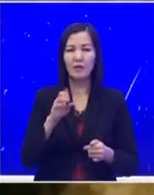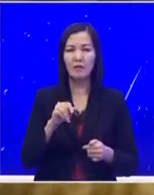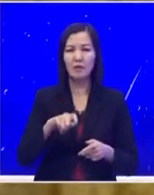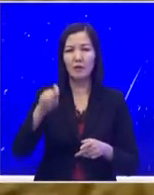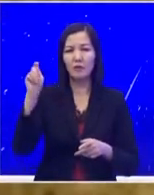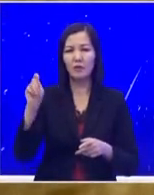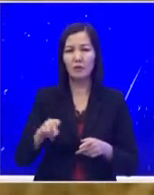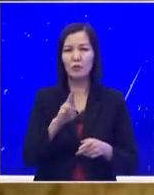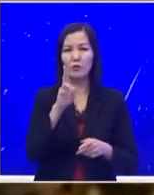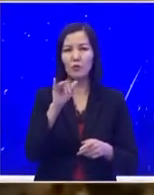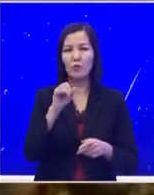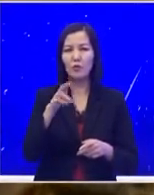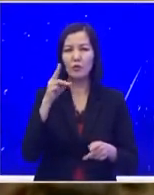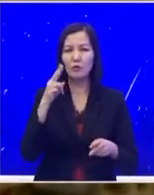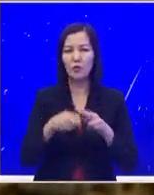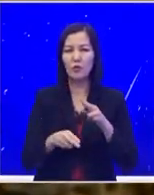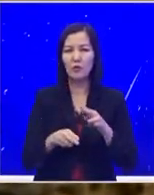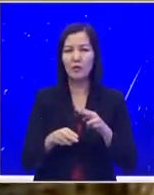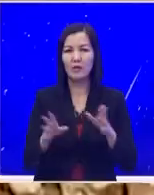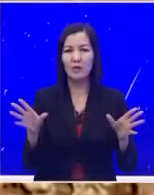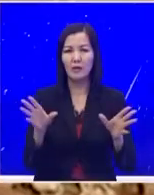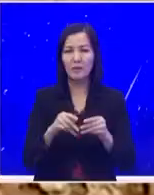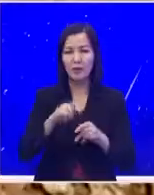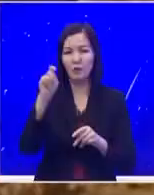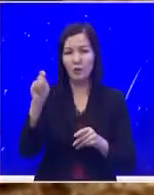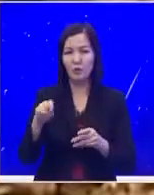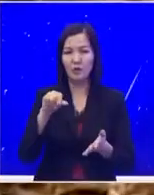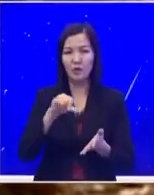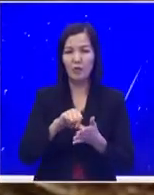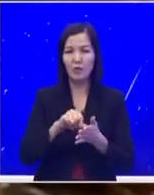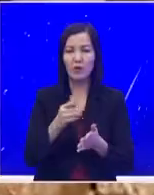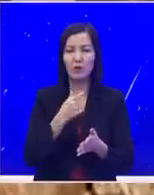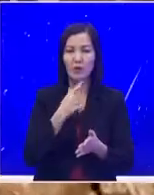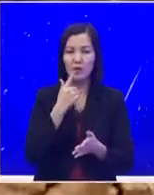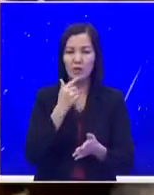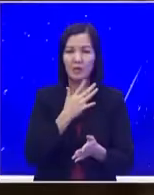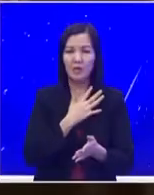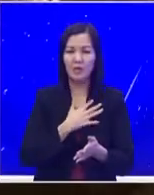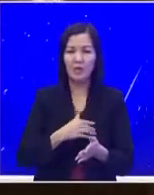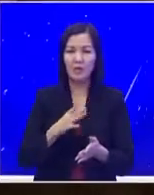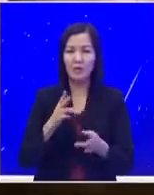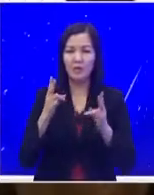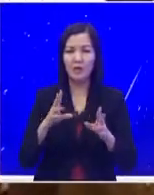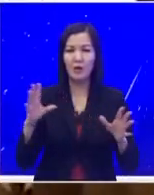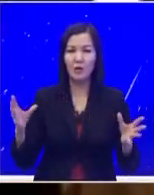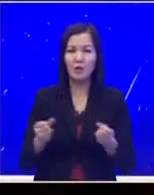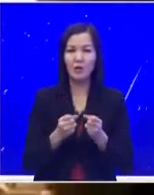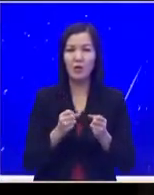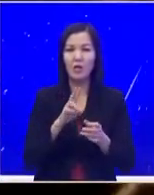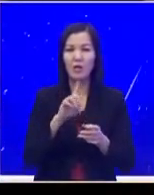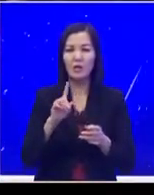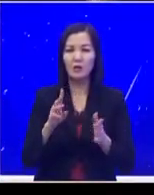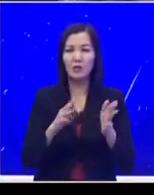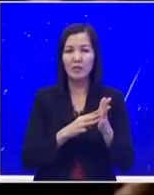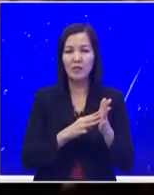досы Қуат жоғалып кетер күні бір алаңда жаумен шайқасты. Жаралы сарбазды құтқармақ болған ер наурыздың 8-нен 9-ына қараған